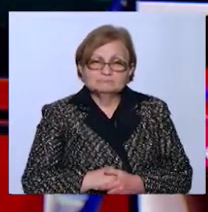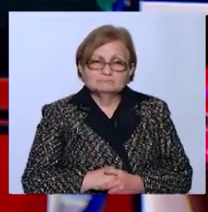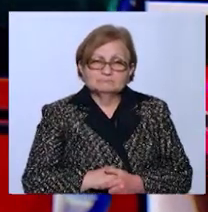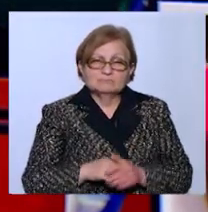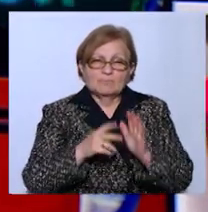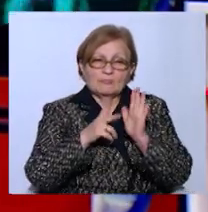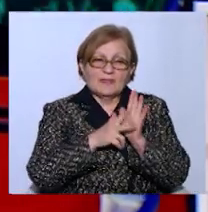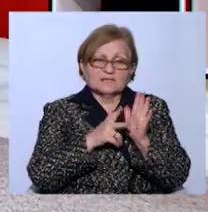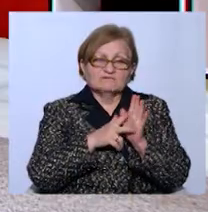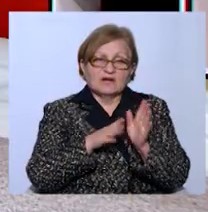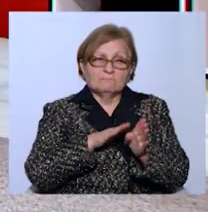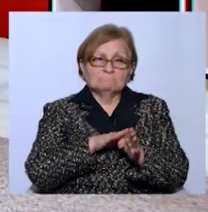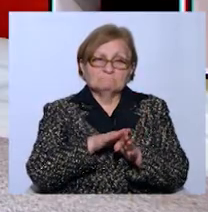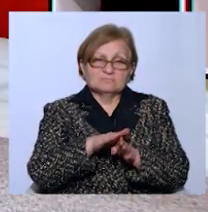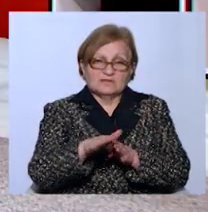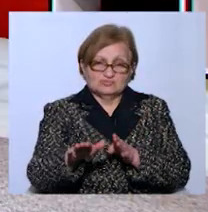8-თელში